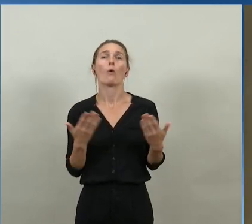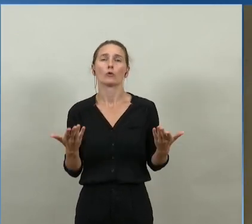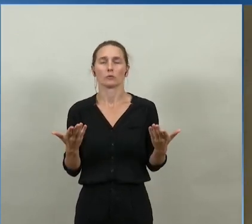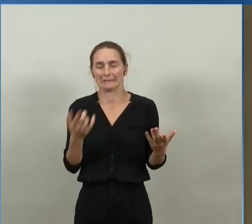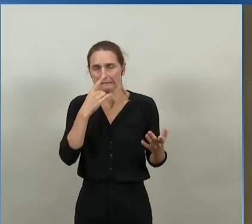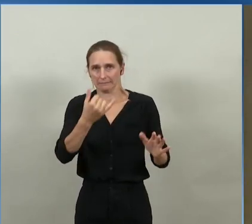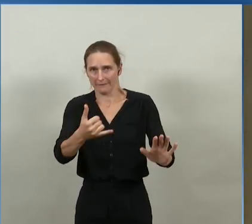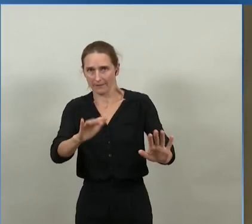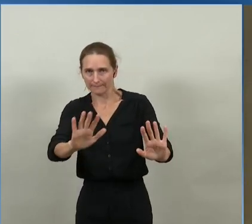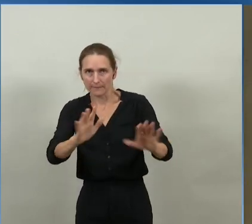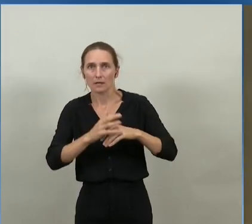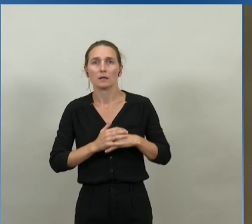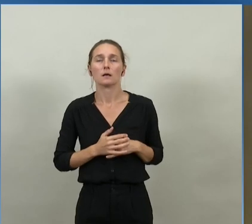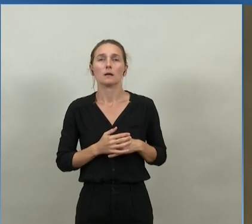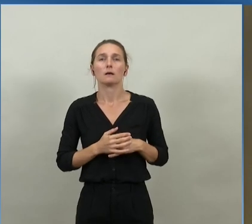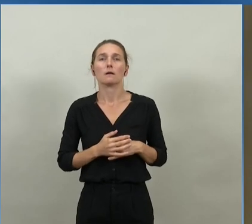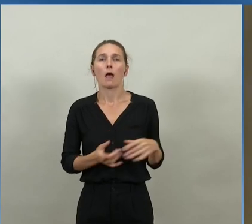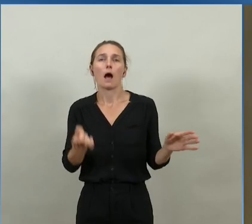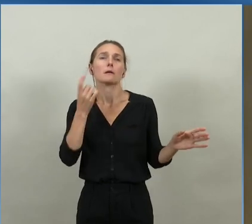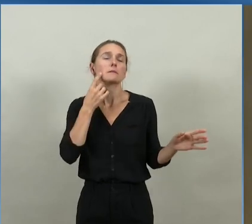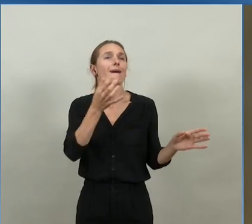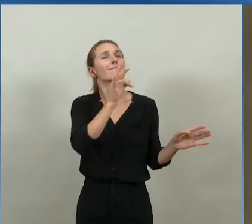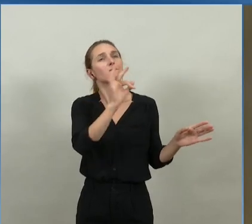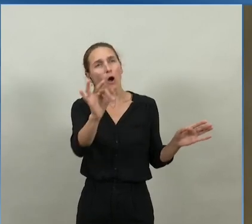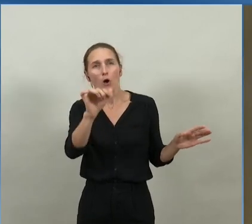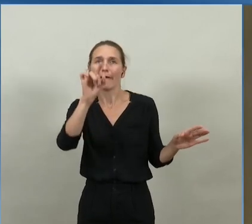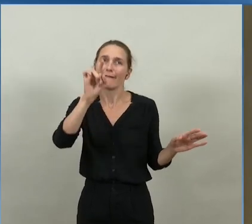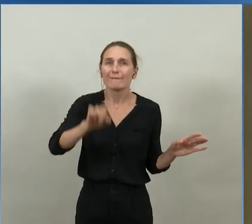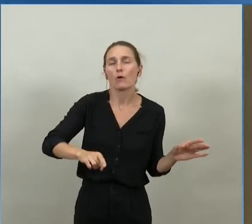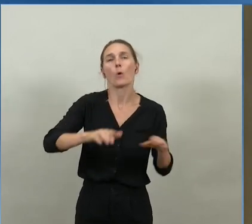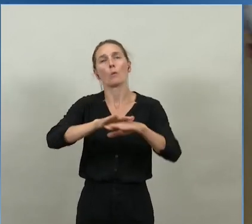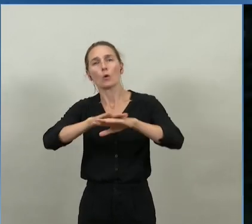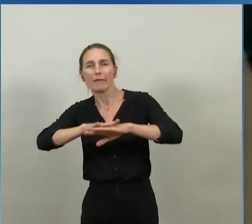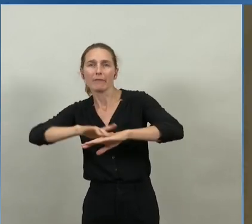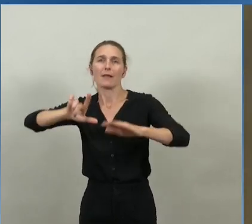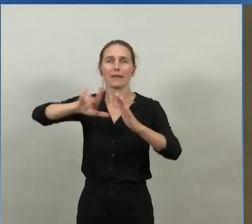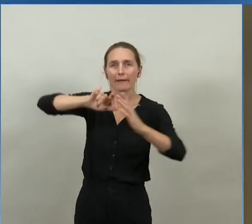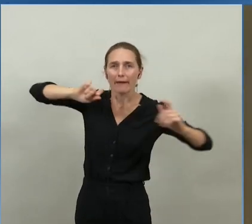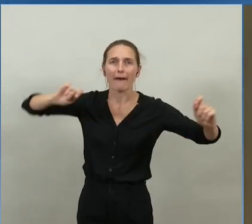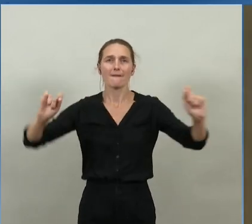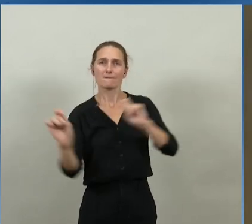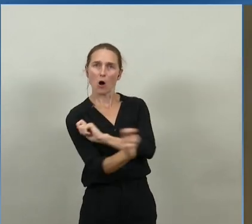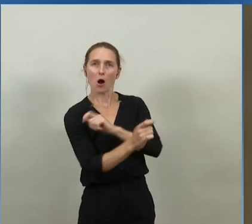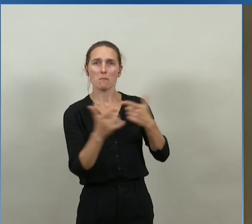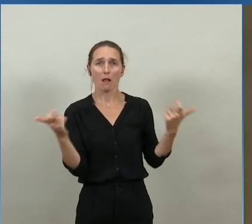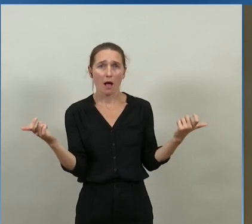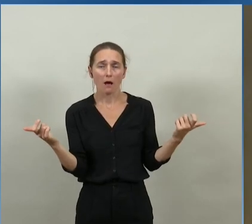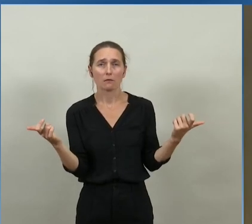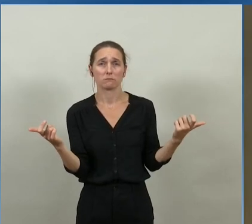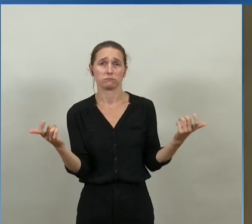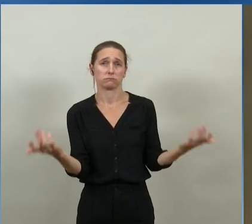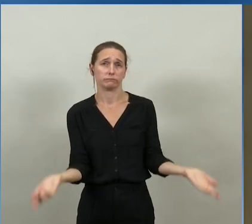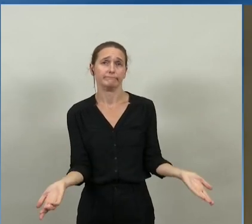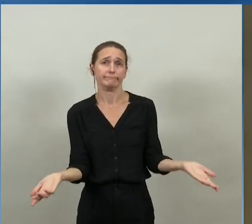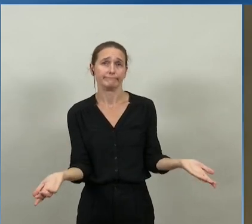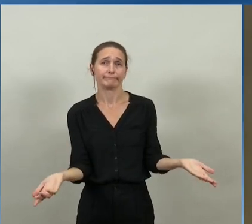là-dessus entendre dire que la France il faut qu'elle mène une politique de réforme bon c'est c'est ni plus ni moins quelque chose